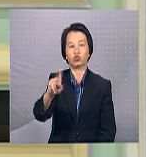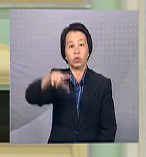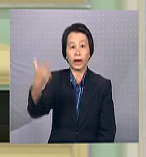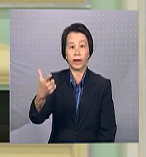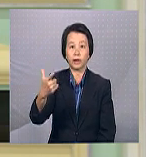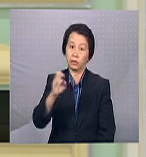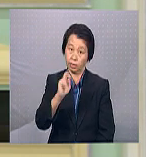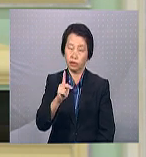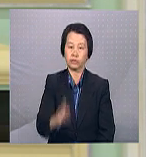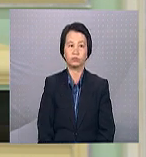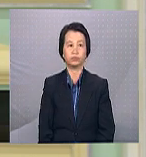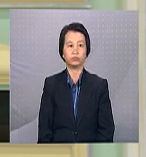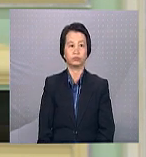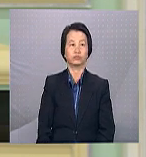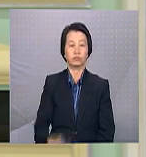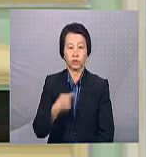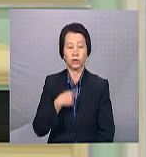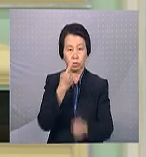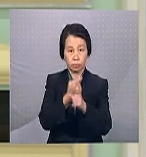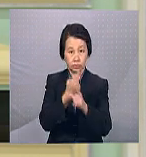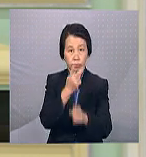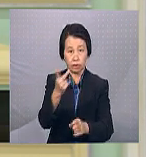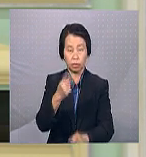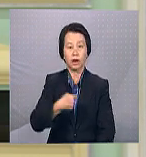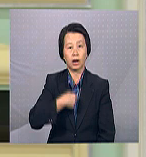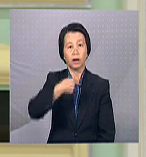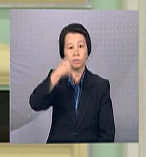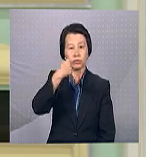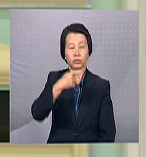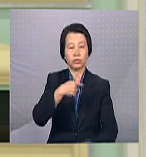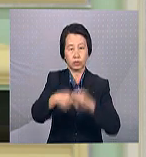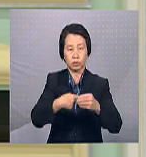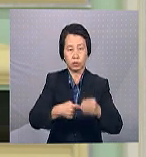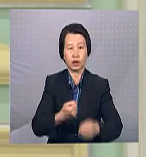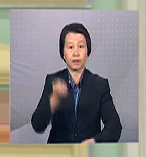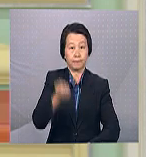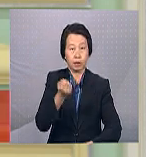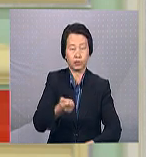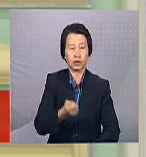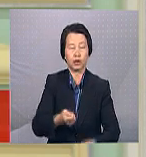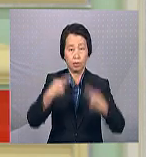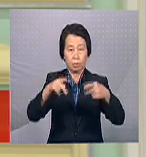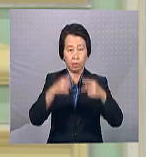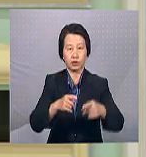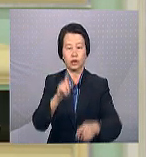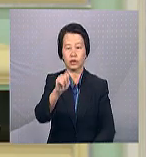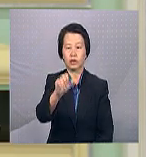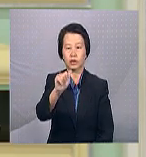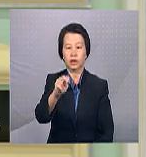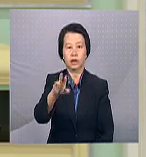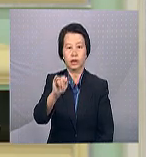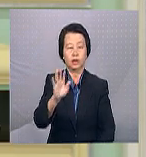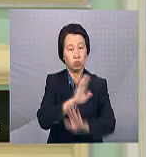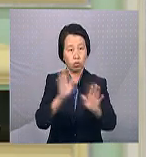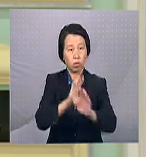Alright. Saya dah perbetulkan tadi, ya. Saya sebut tadi pasal tani. Tapi dalam pengumuman awal saya, bukan namanya